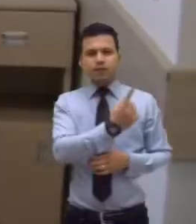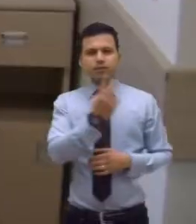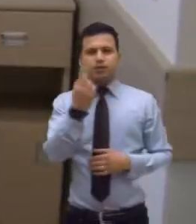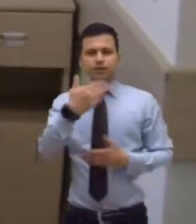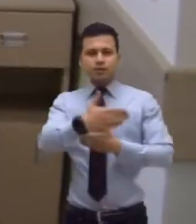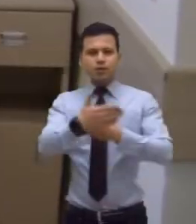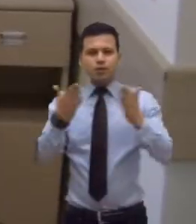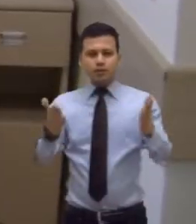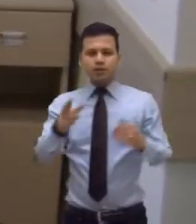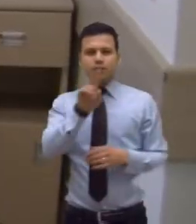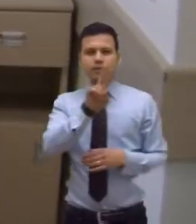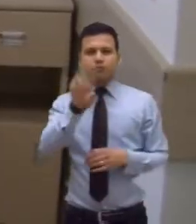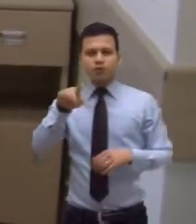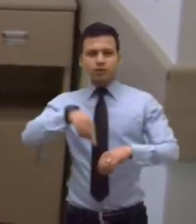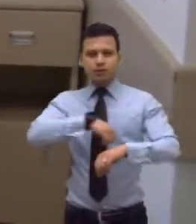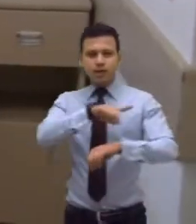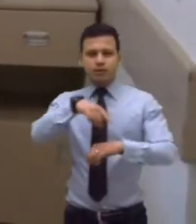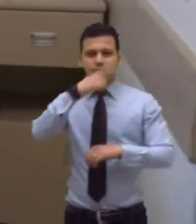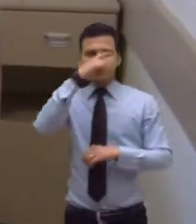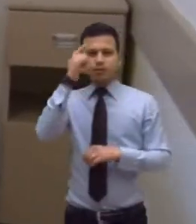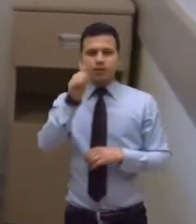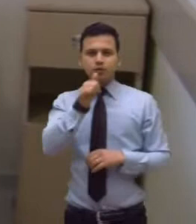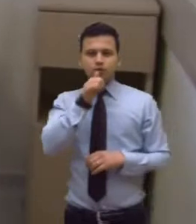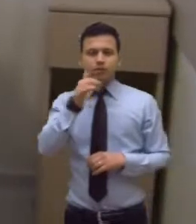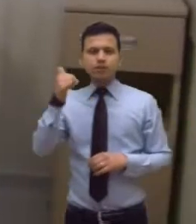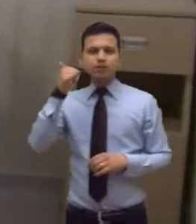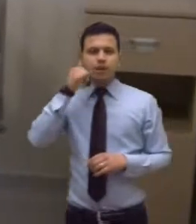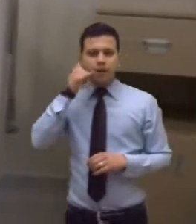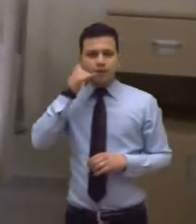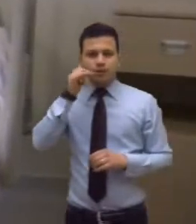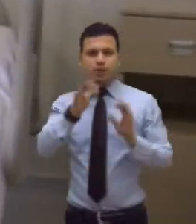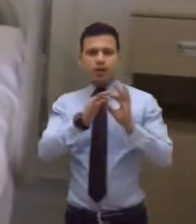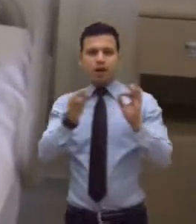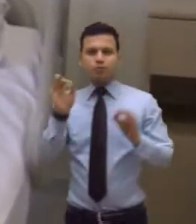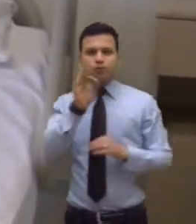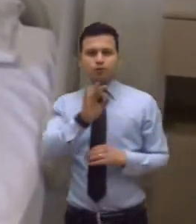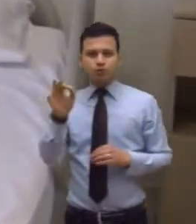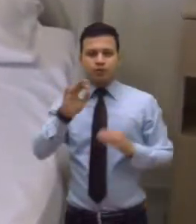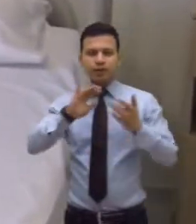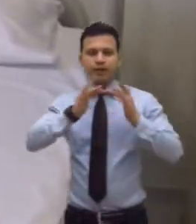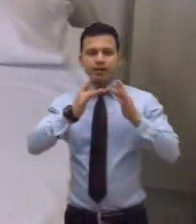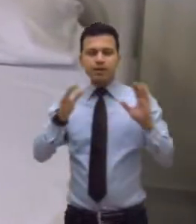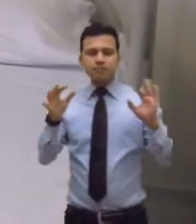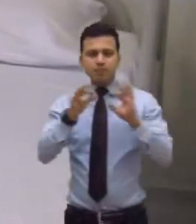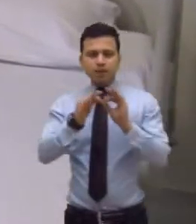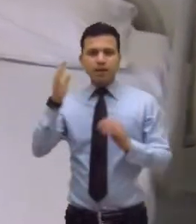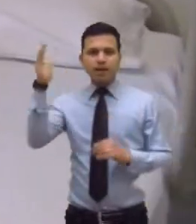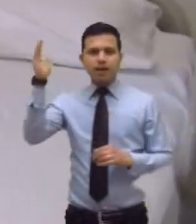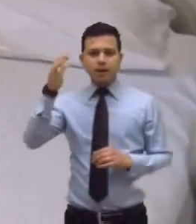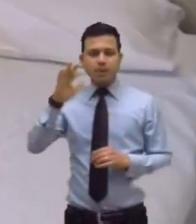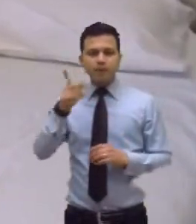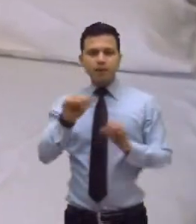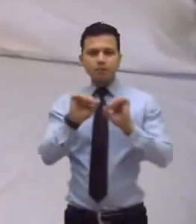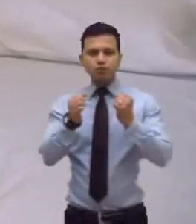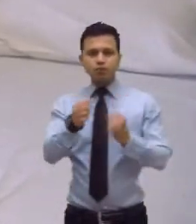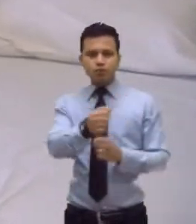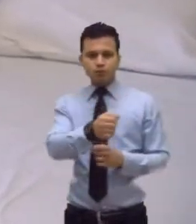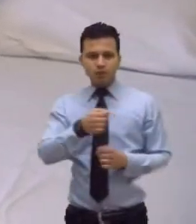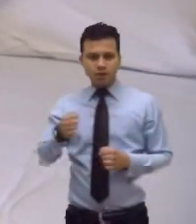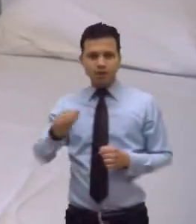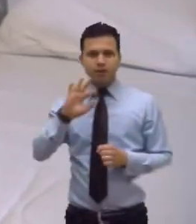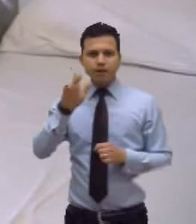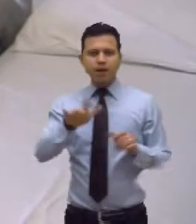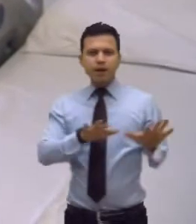çift kişilik odalarımızda 24 saat sıcak su, telefon, kablosuz internet bağlantısı, klima sistemi,